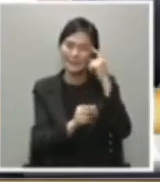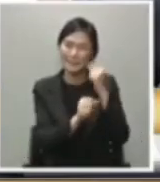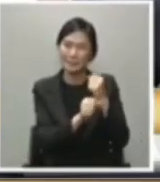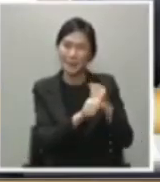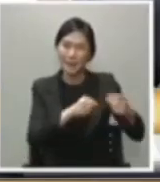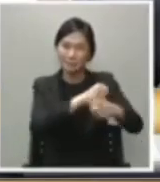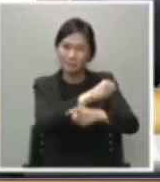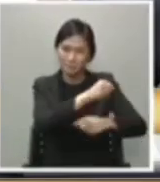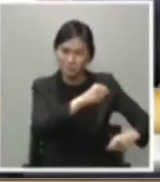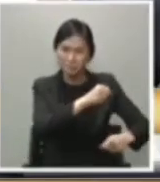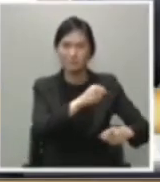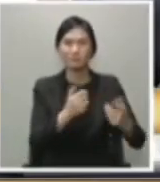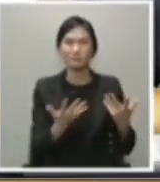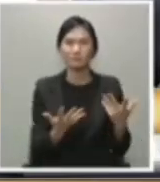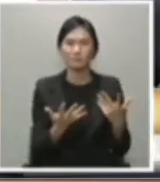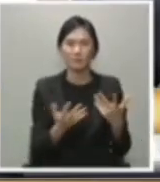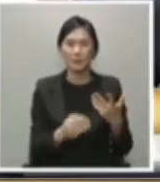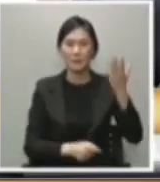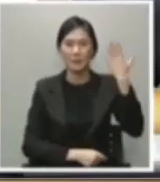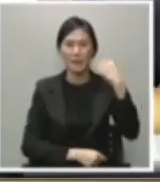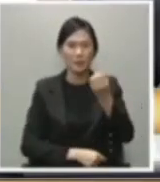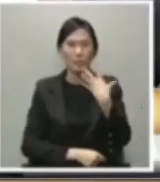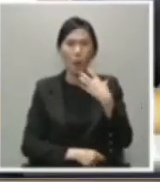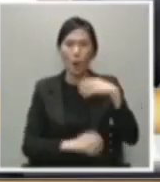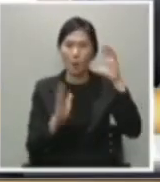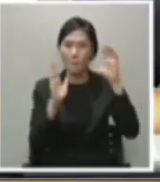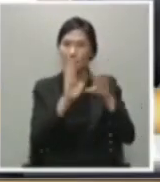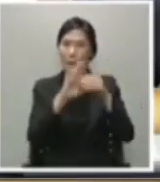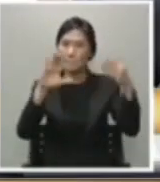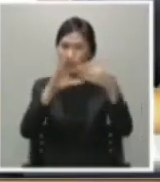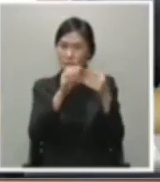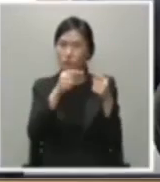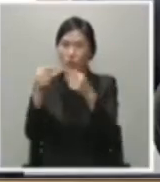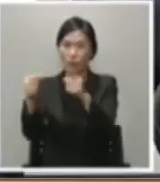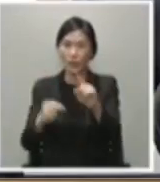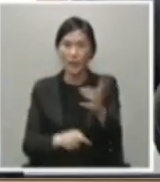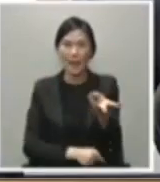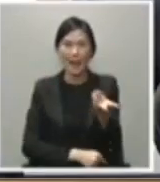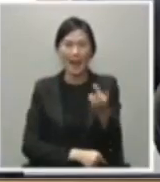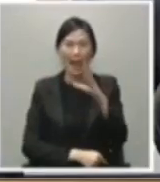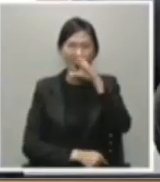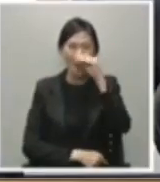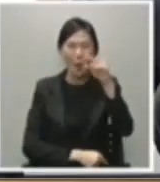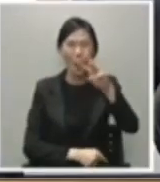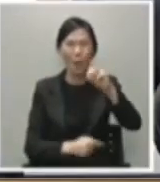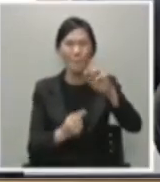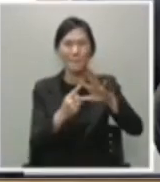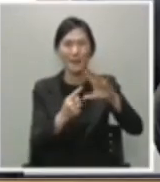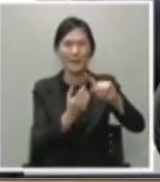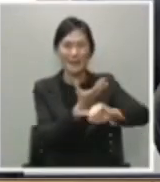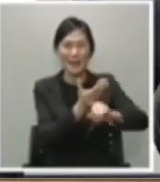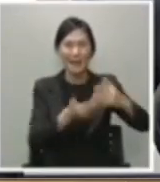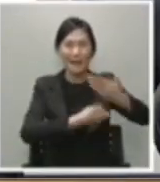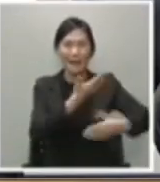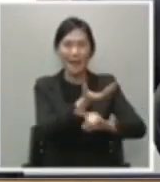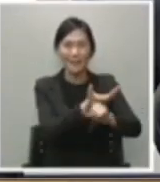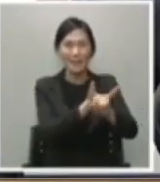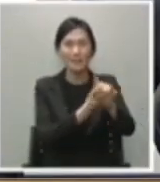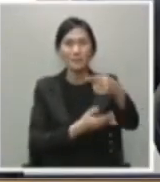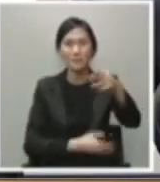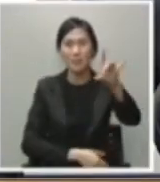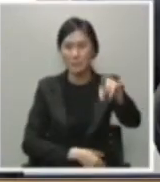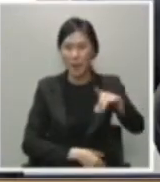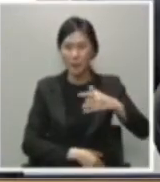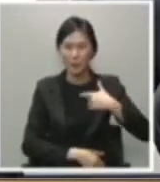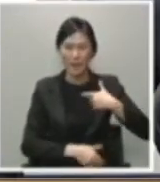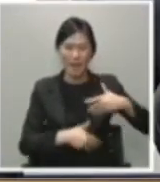อกครับขอรูปต่อนะครับที่บอกว่าข้าวหอมมะลิจะได้ตันละ 18,000 เนี่ยวันนี้พี่น้องเกษตรกร